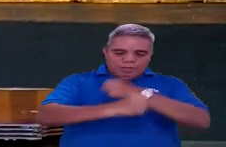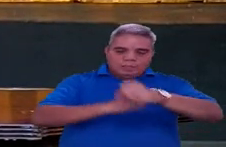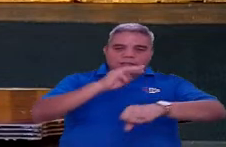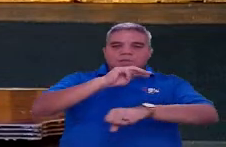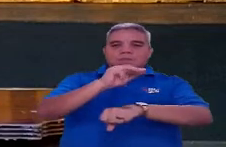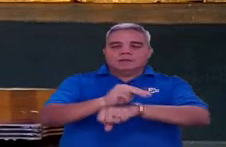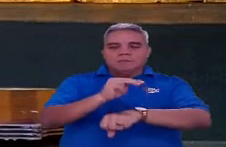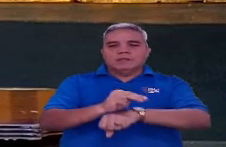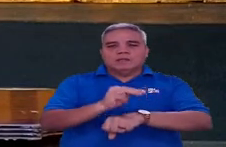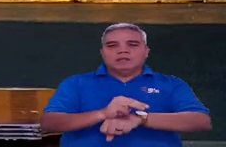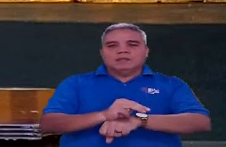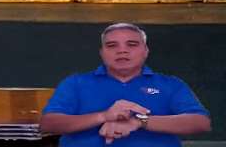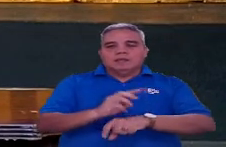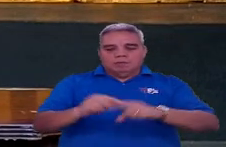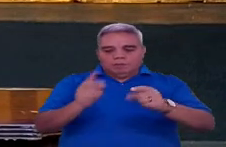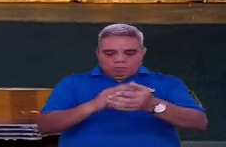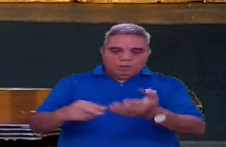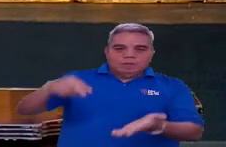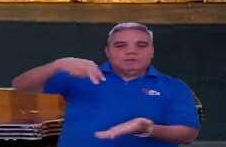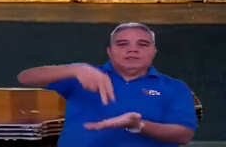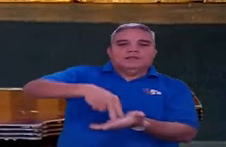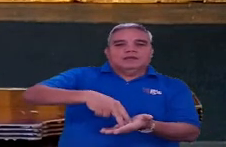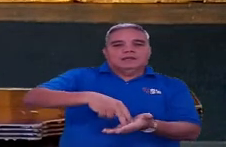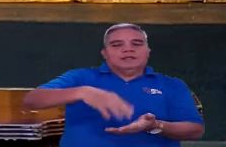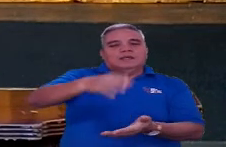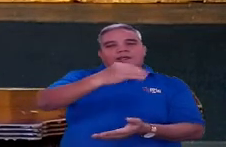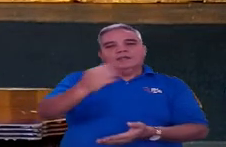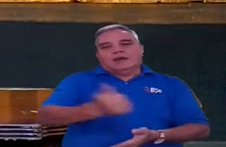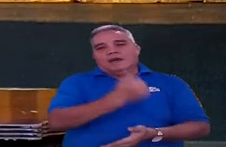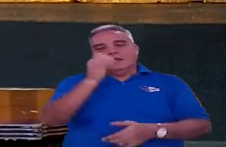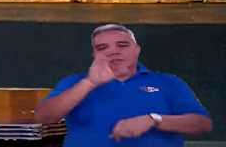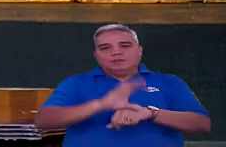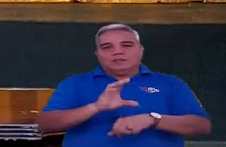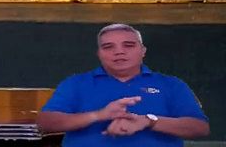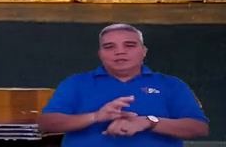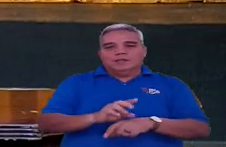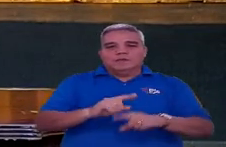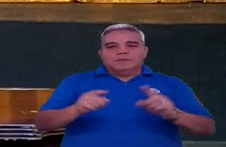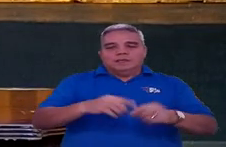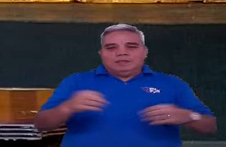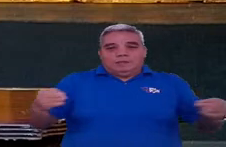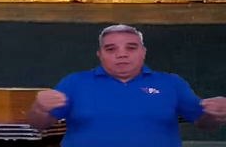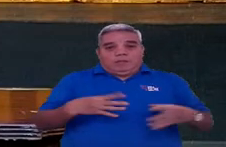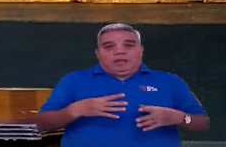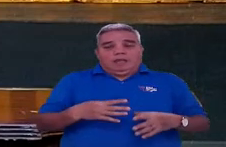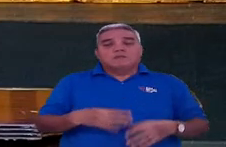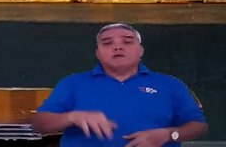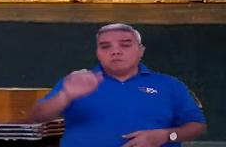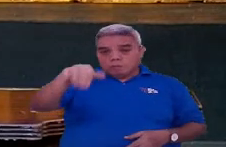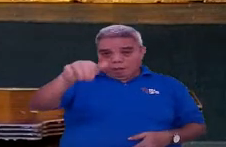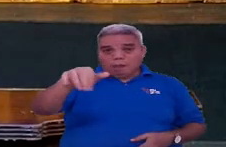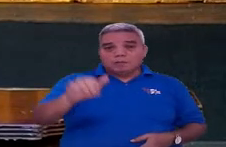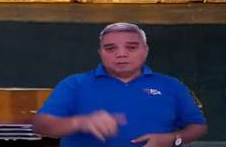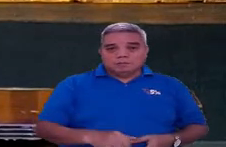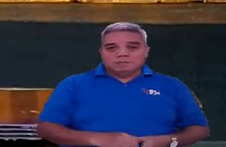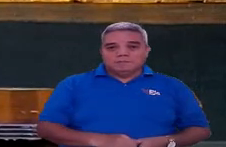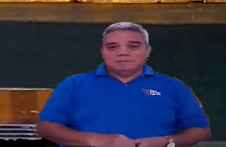ministry. Mutindo ka diya kasi di po na noong sa other churches, ginervyos ka pa? Mulang.